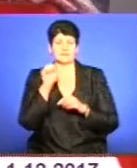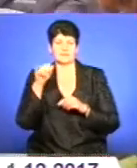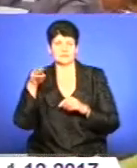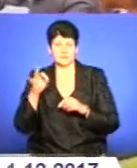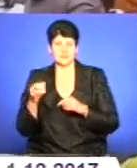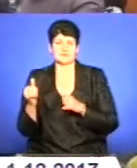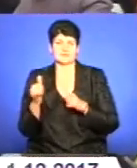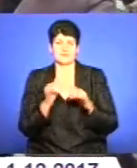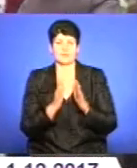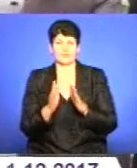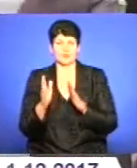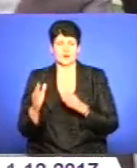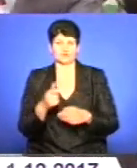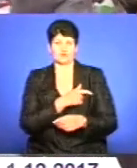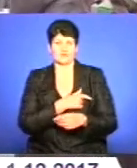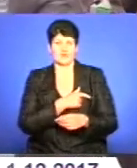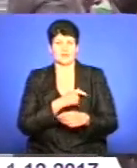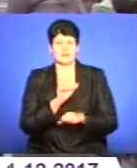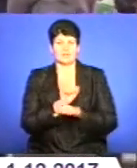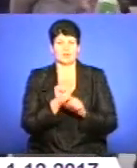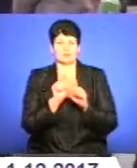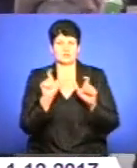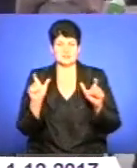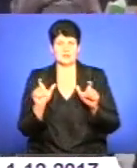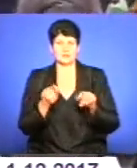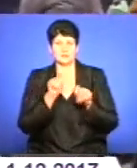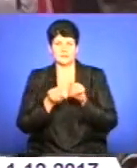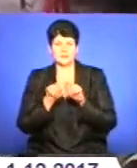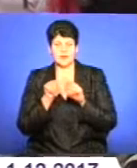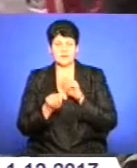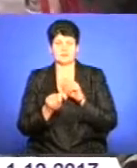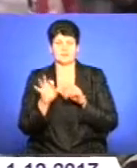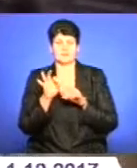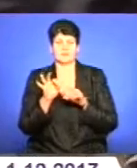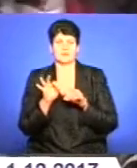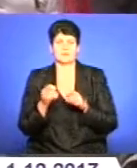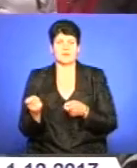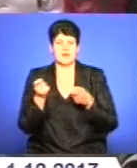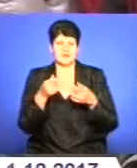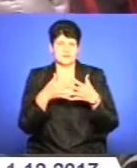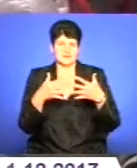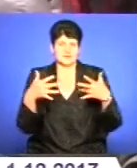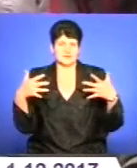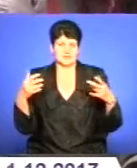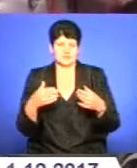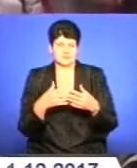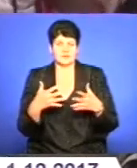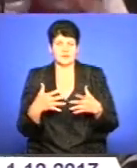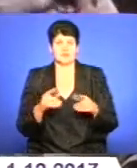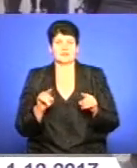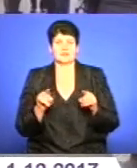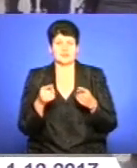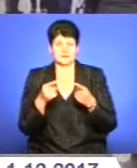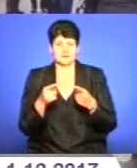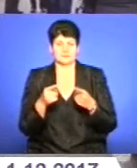на блокпостах, стежили, аби не було ввозу незаконної зброї, вибухівки та інших небезпечних предметів, затримували підозрілих осіб